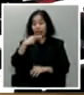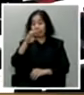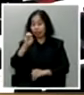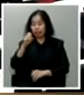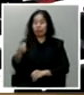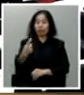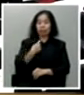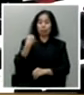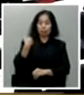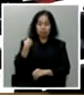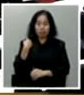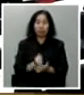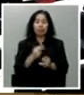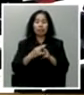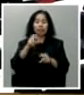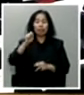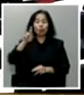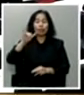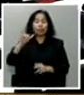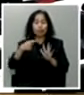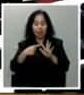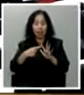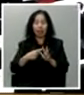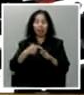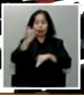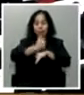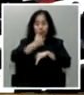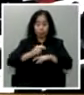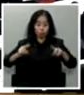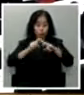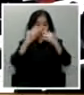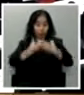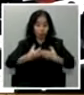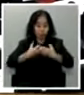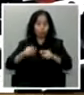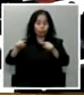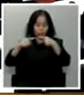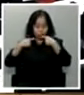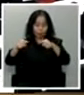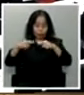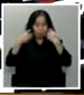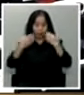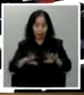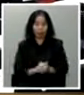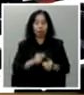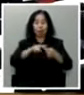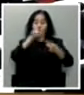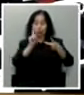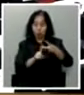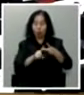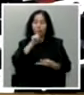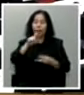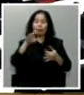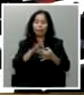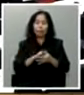ตั้งกระทู้ถามนะครับมีท่านสุริยะจึงรุ่งเรืองกิจรัฐมนตรีว่าการกระทรวงอุตสาหกรรมนะครับมาเป็นผู้ตอบกระทู้ถามนะครับแล้วก็กระทู้ถามเรื่องของ